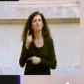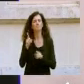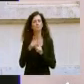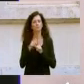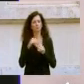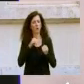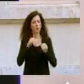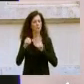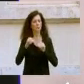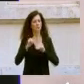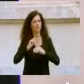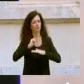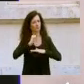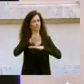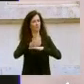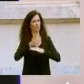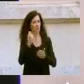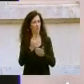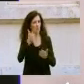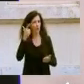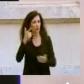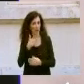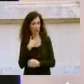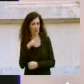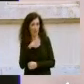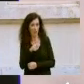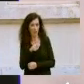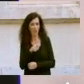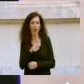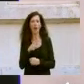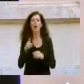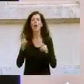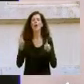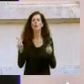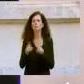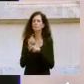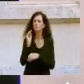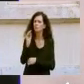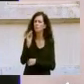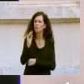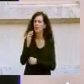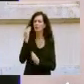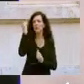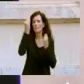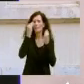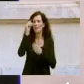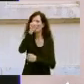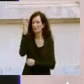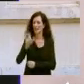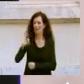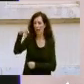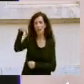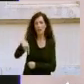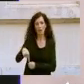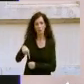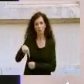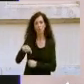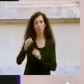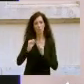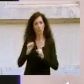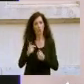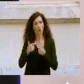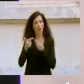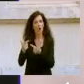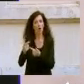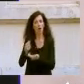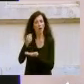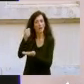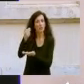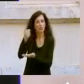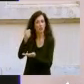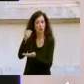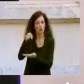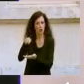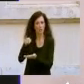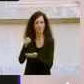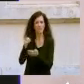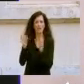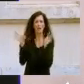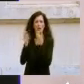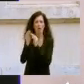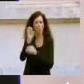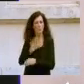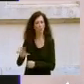nel caso pensate di destinare al sud parte delle risorse comunitarie e infine quali sono